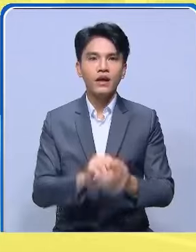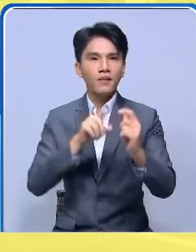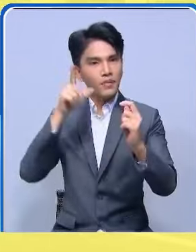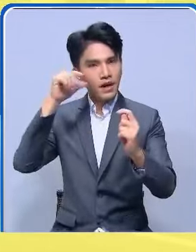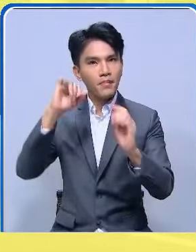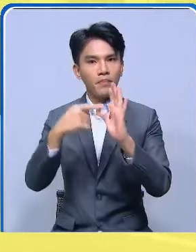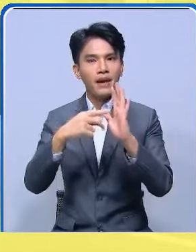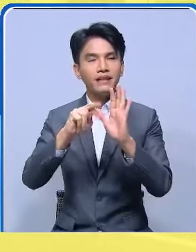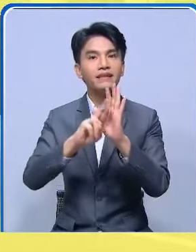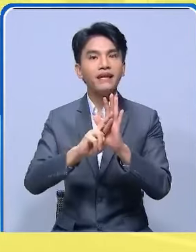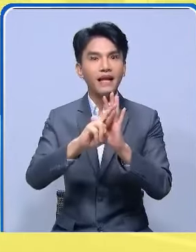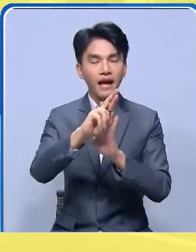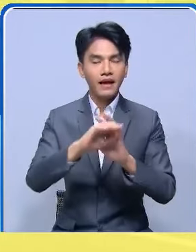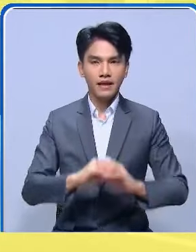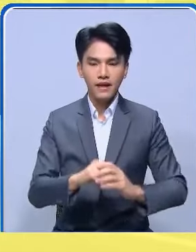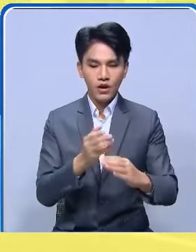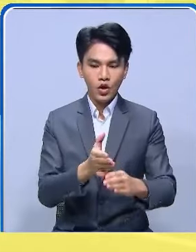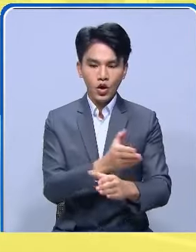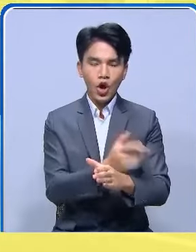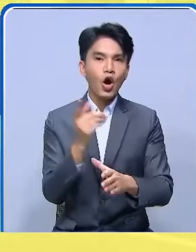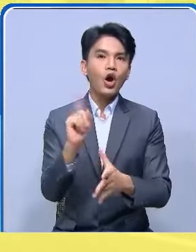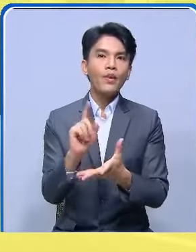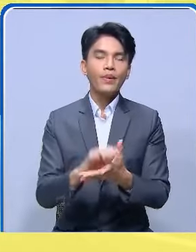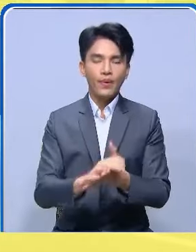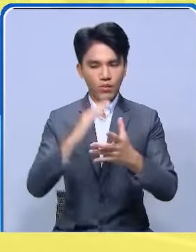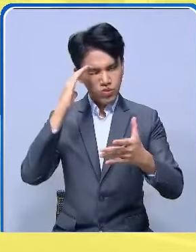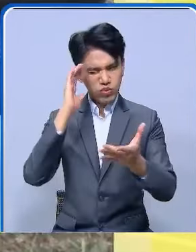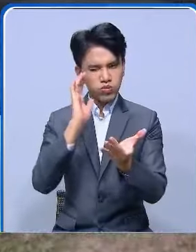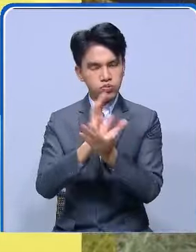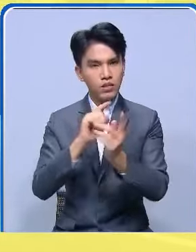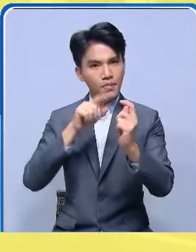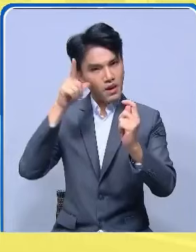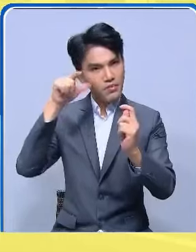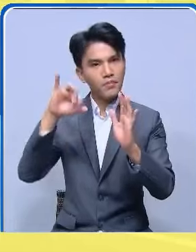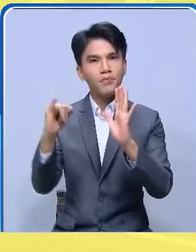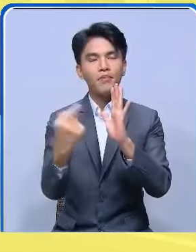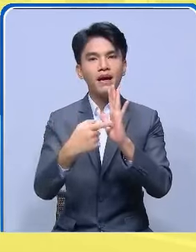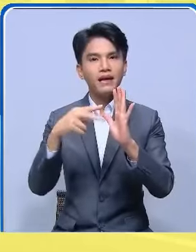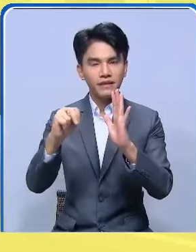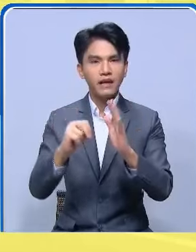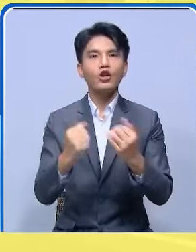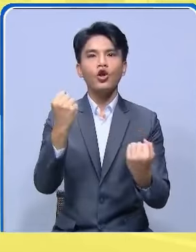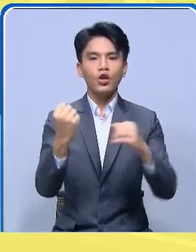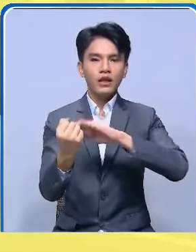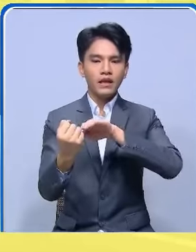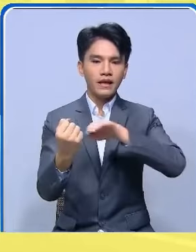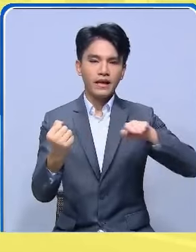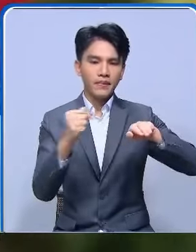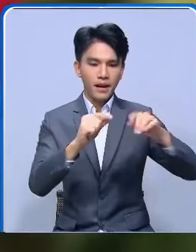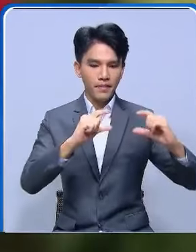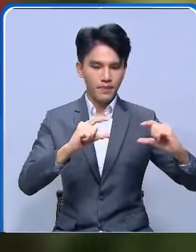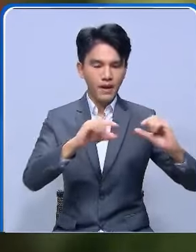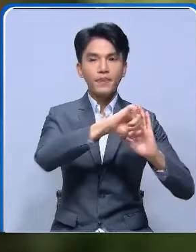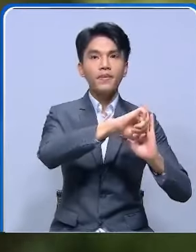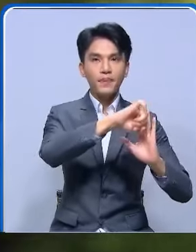จังหวัดเชียงรายก่อนหน้านี้เองเนี่ยค่ะคุณผู้ชมคะตำรวจสภ.แม่จันก็สกัดจับรถกระบะโตโยต้าสีเทาติดป้ายทะเบียนจังหวัดเชียงให